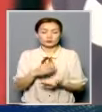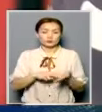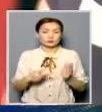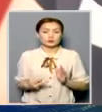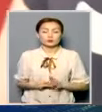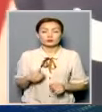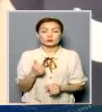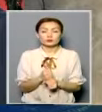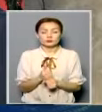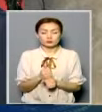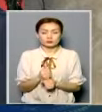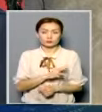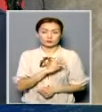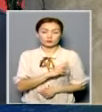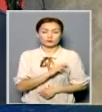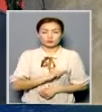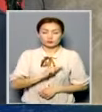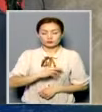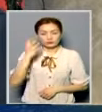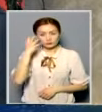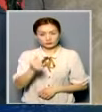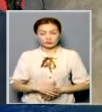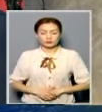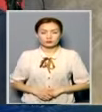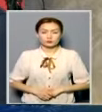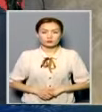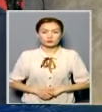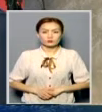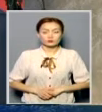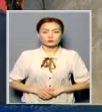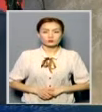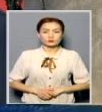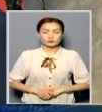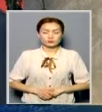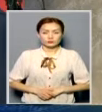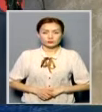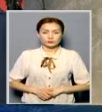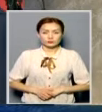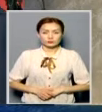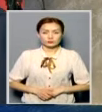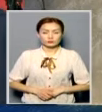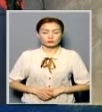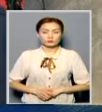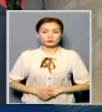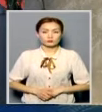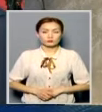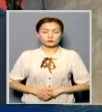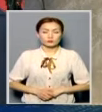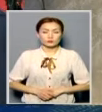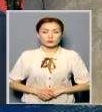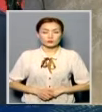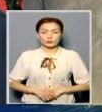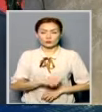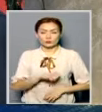Главным критерием, почему я именно пошел в свой бизнес, я не хотел работать на